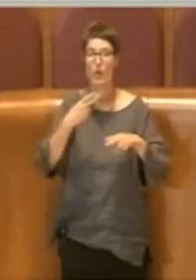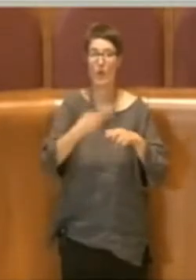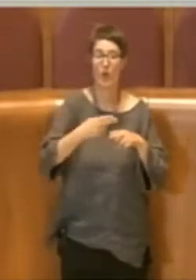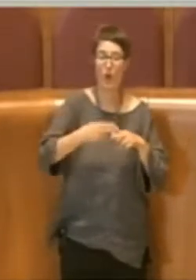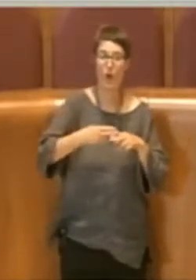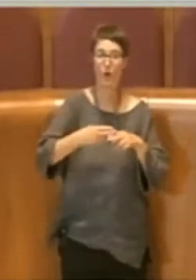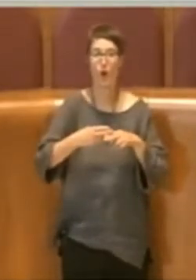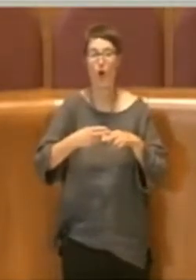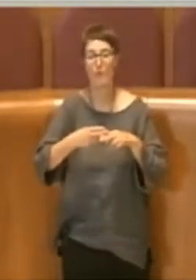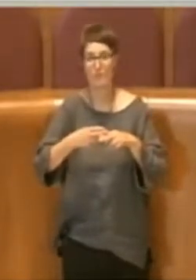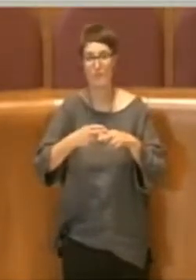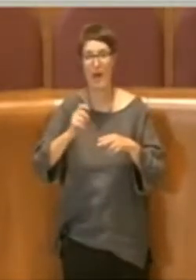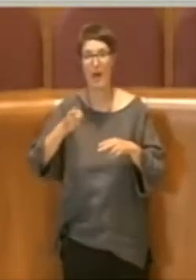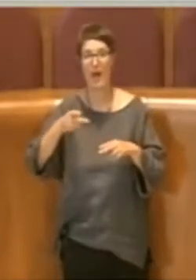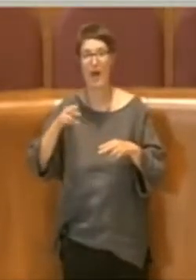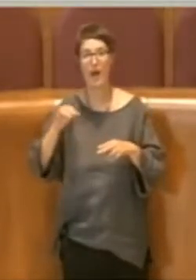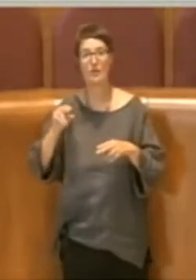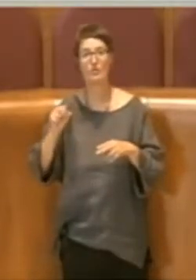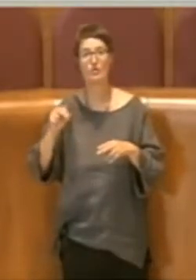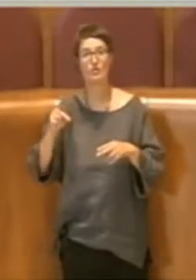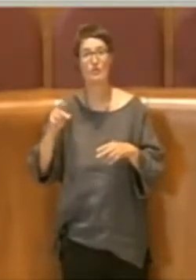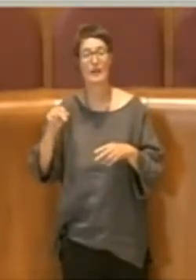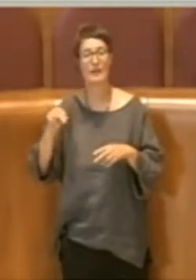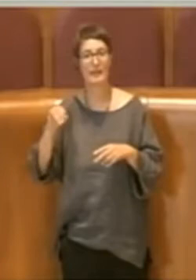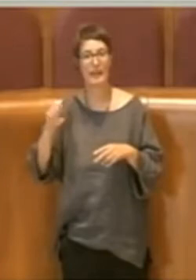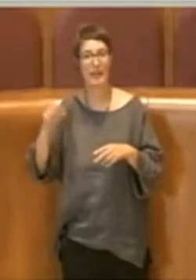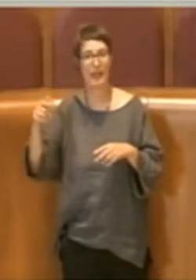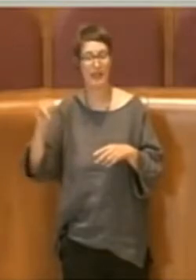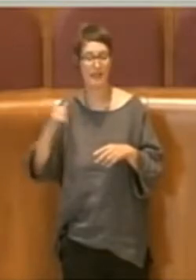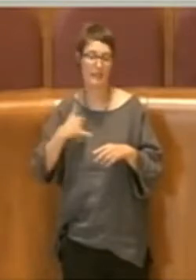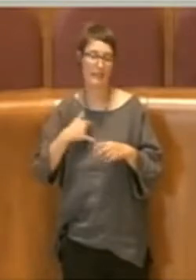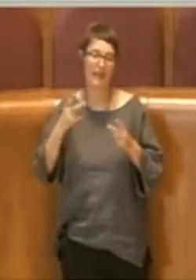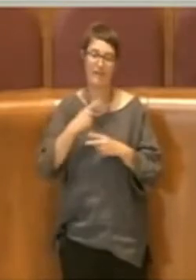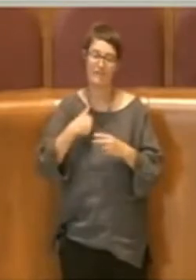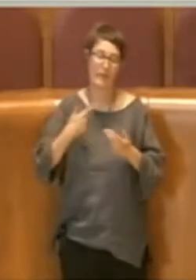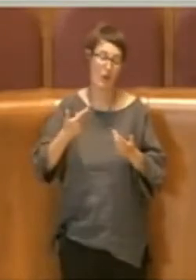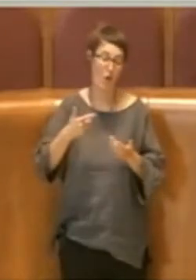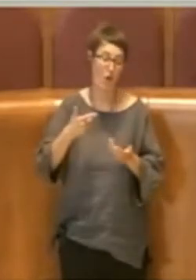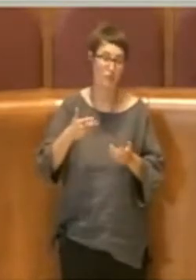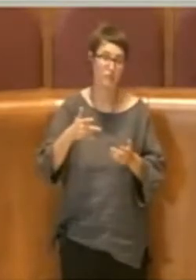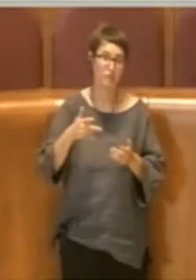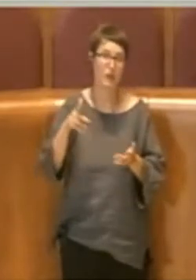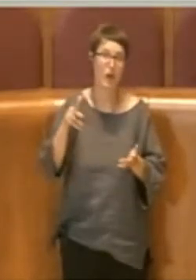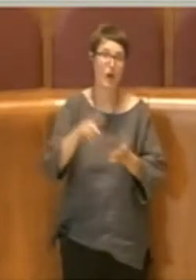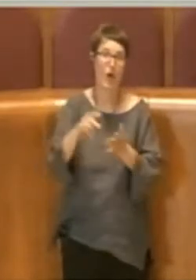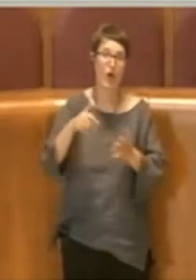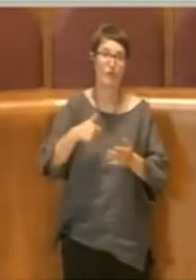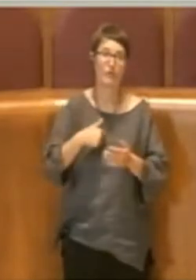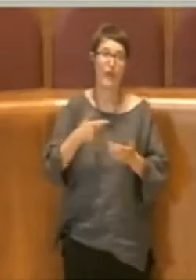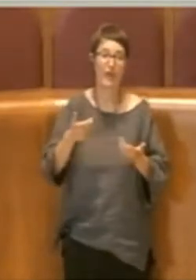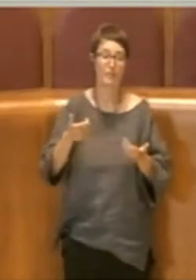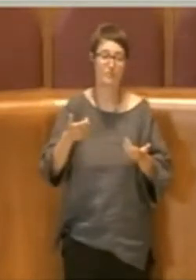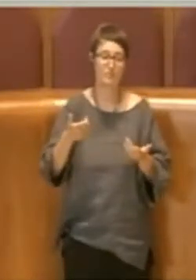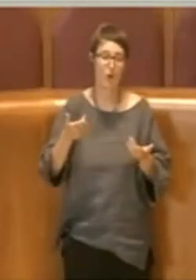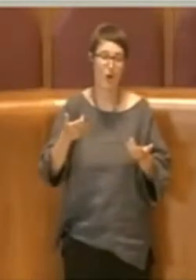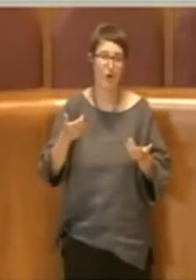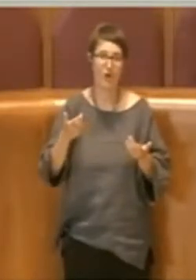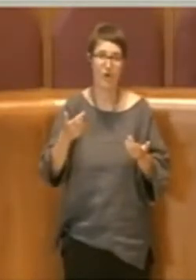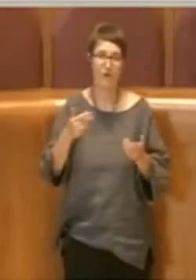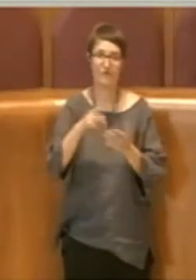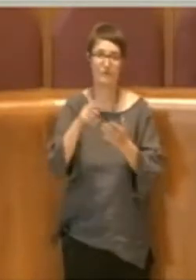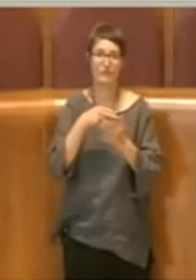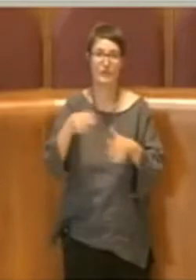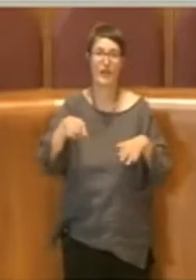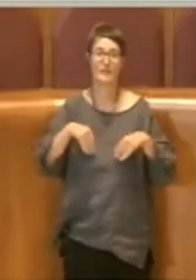poi confermo quello che avevo detto, in realtà il voto sarà di astensione perché abbiamo già votato una mozione uguale. Questa in realtà